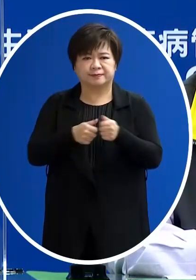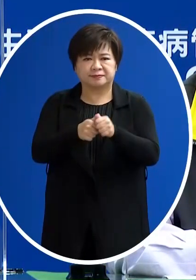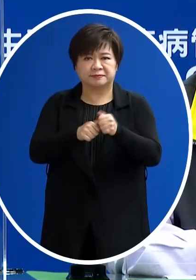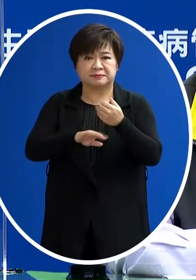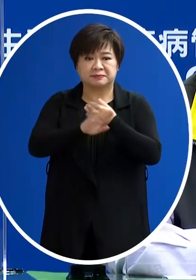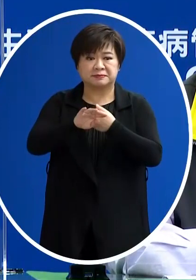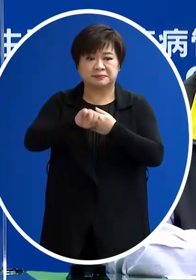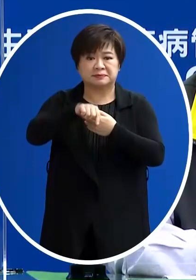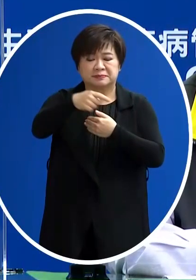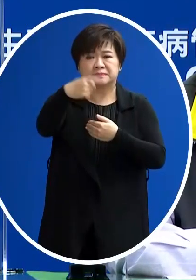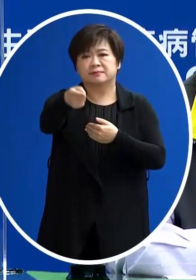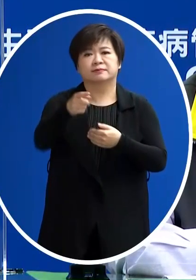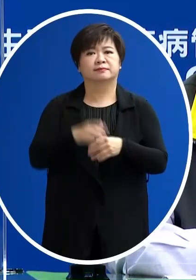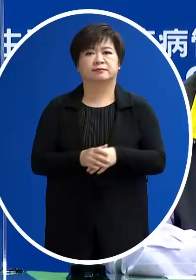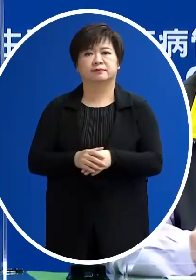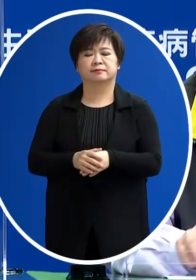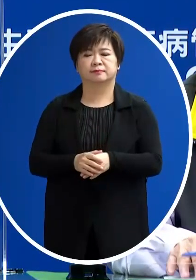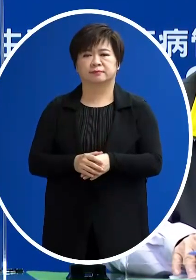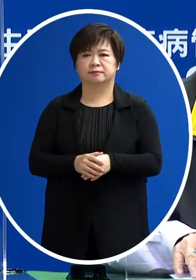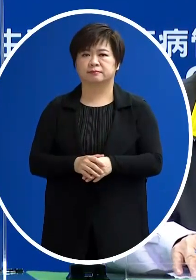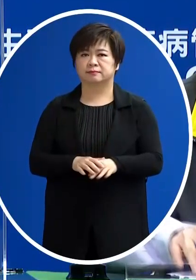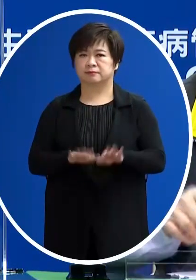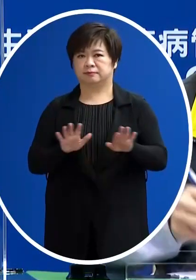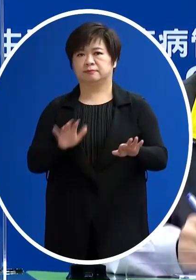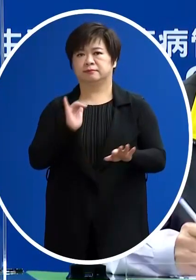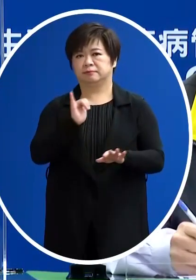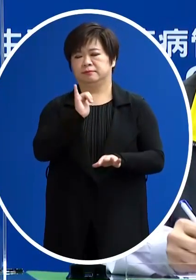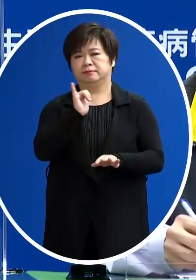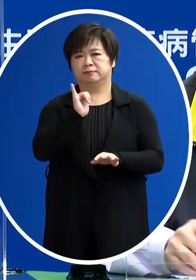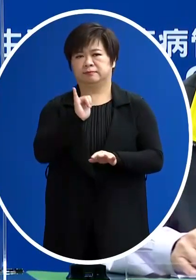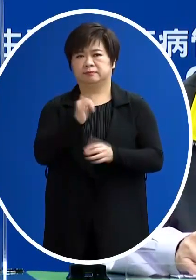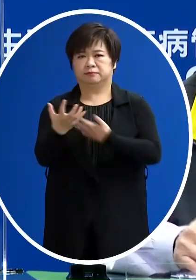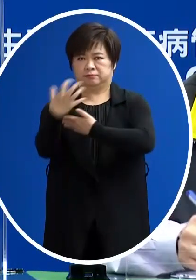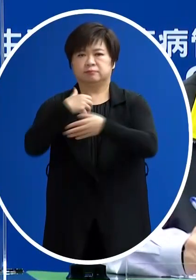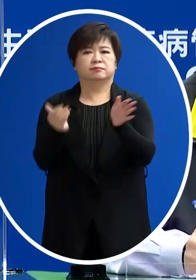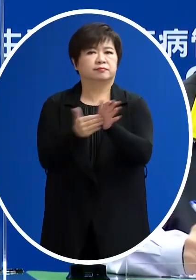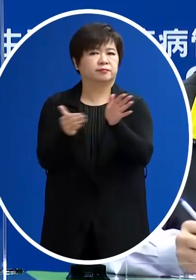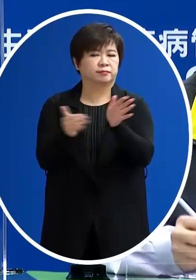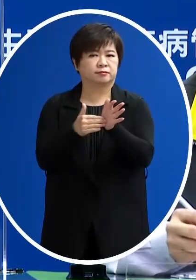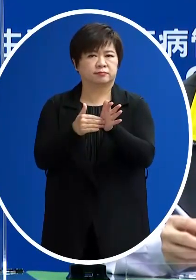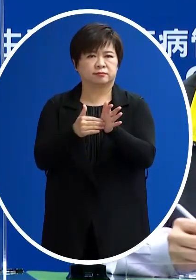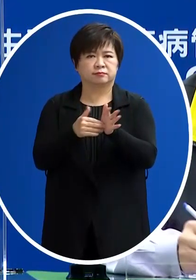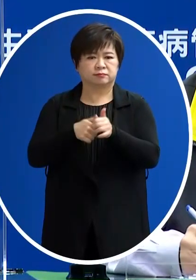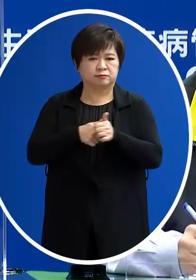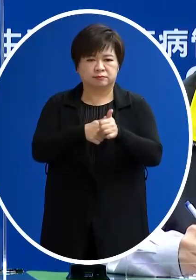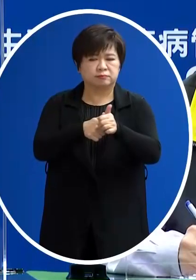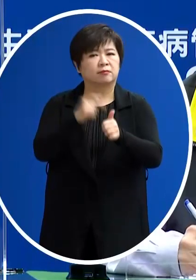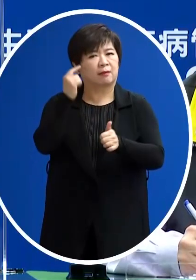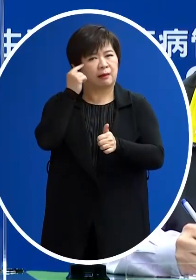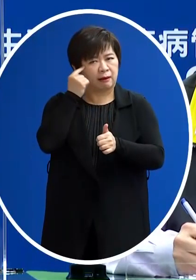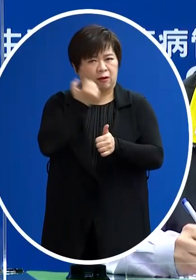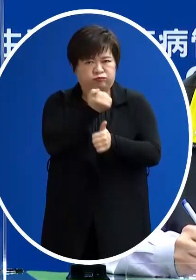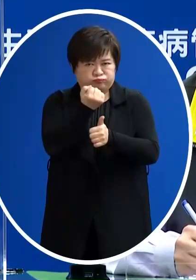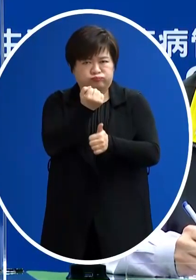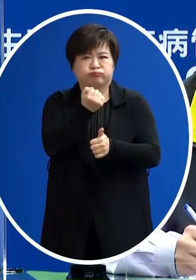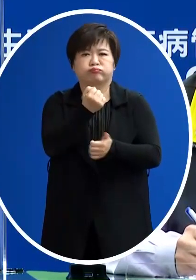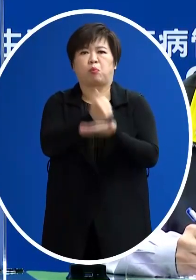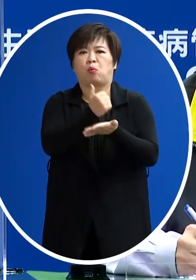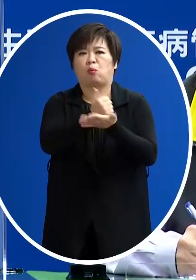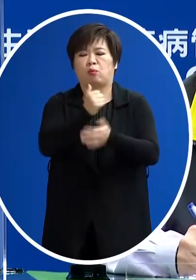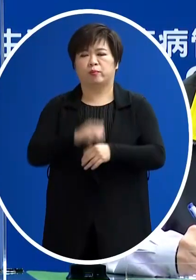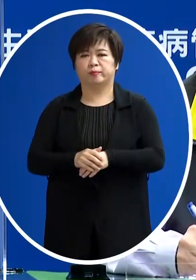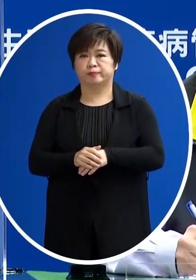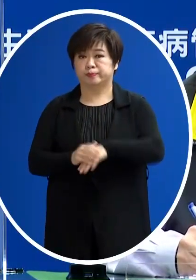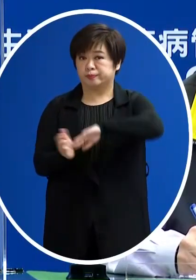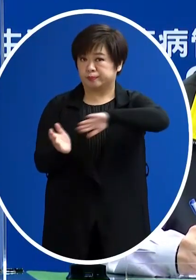人的方向或者那个人去走，目前看起来是相对的乐观。那其他的案